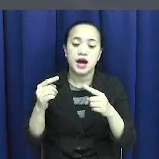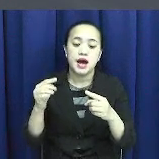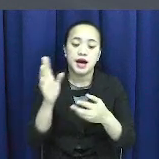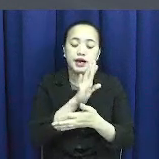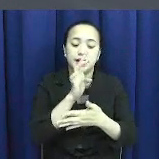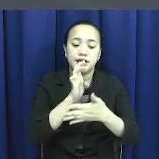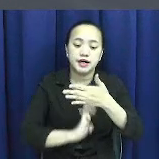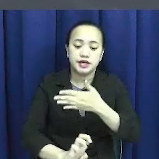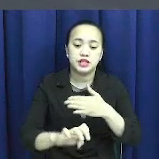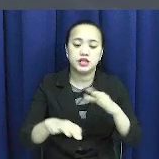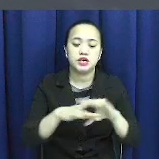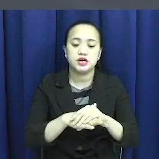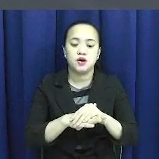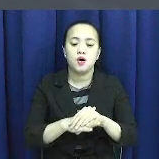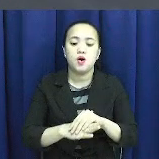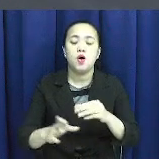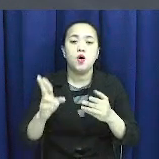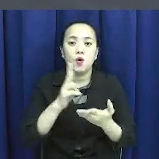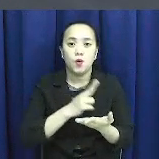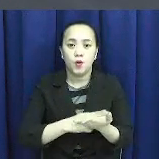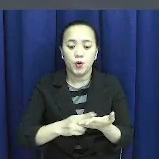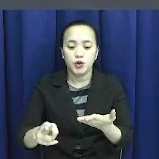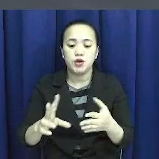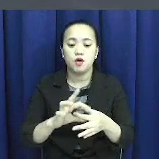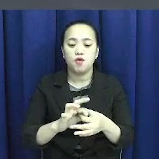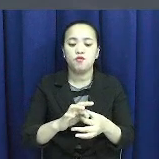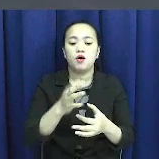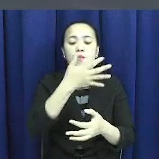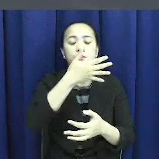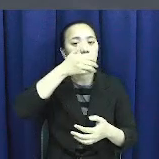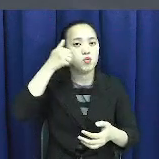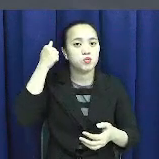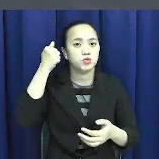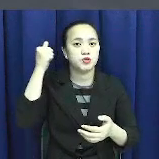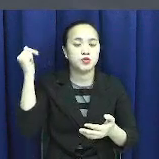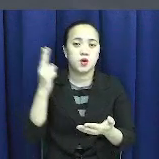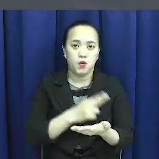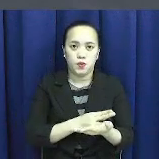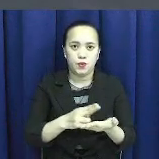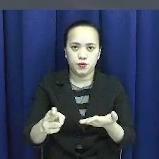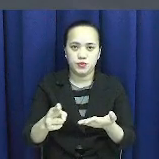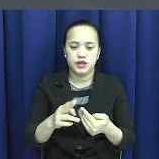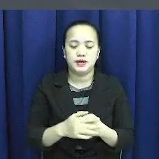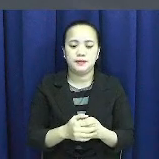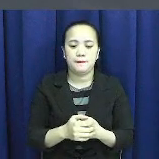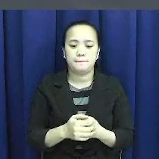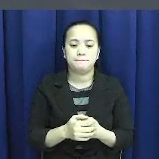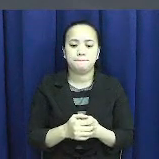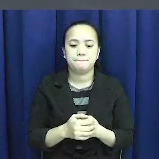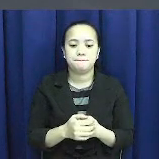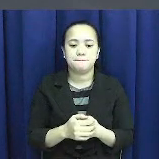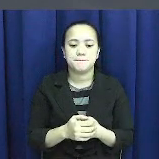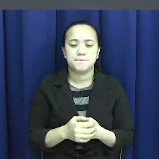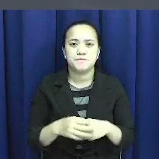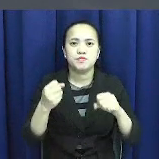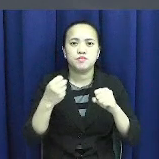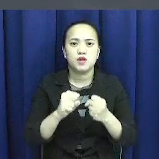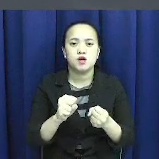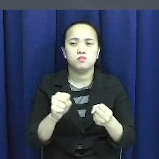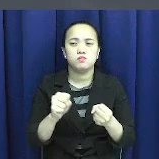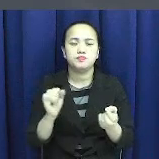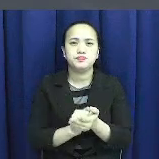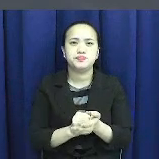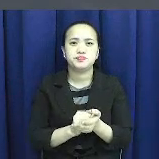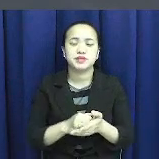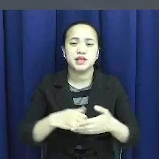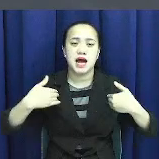the atonement of the sins of Israel. Okay? So yung iaalay niyang hayop doon sa